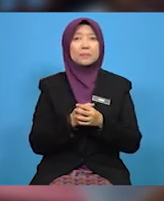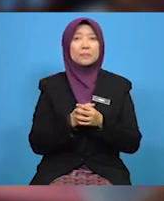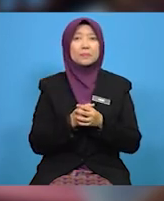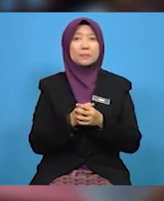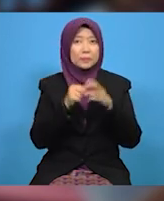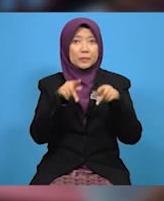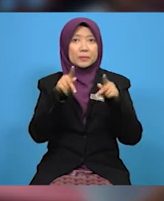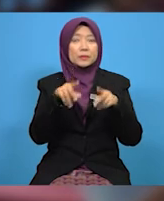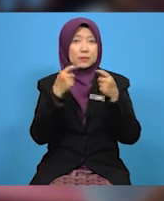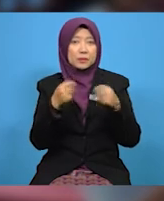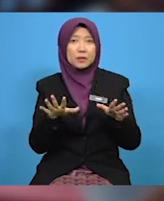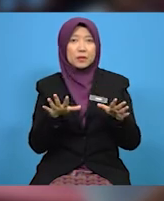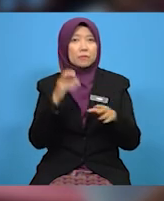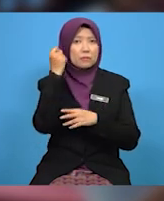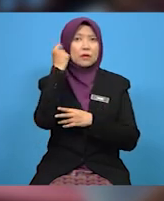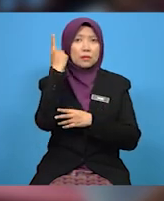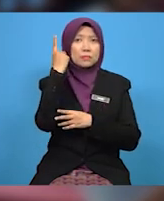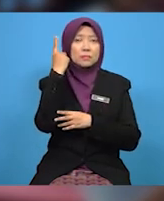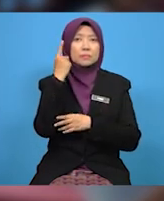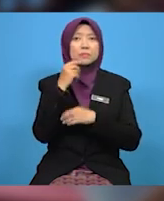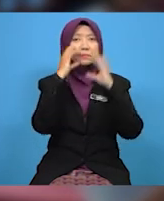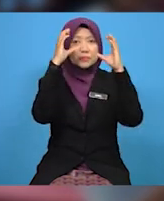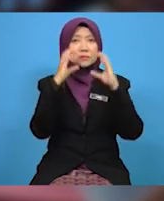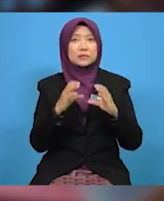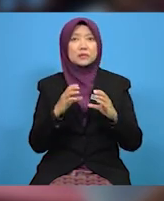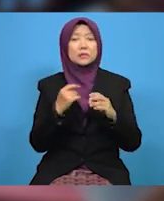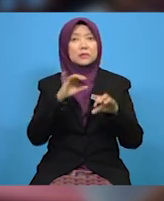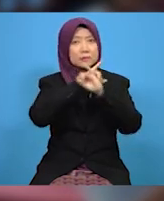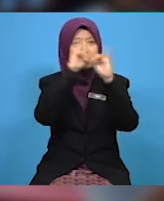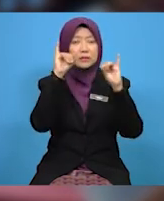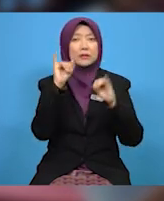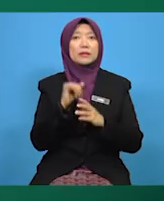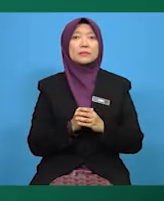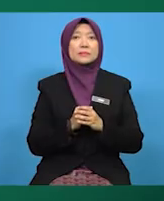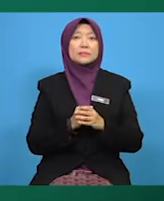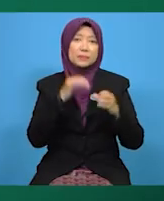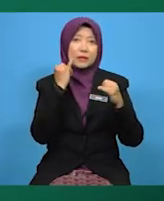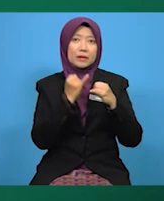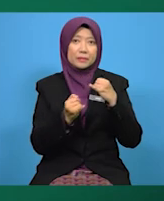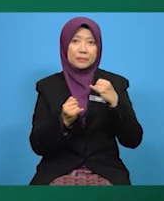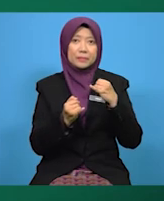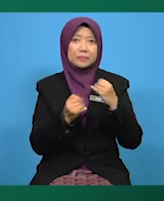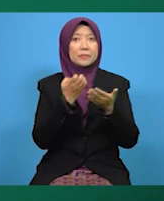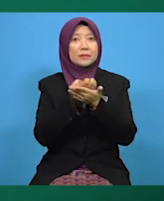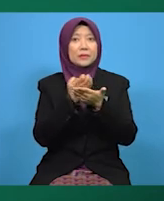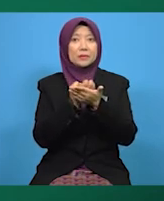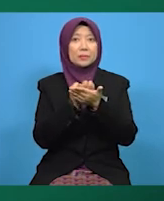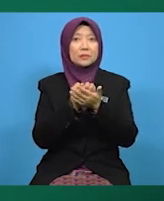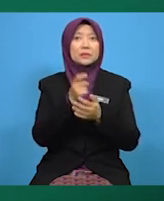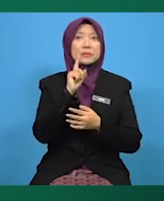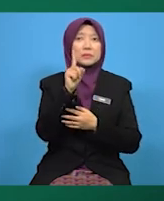kamu telah pun memahami konsep perhitungan yang telah saya terangkan. Akhir kata,